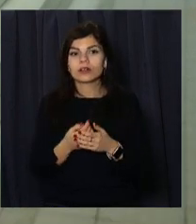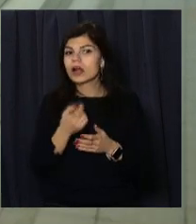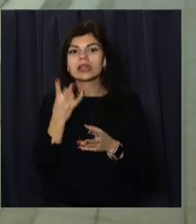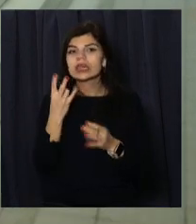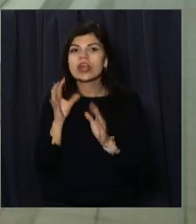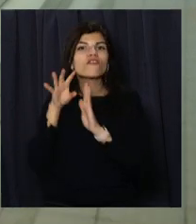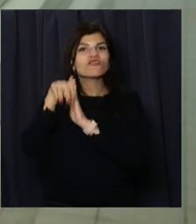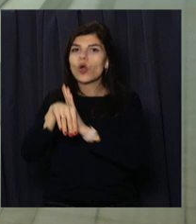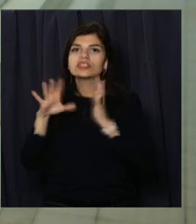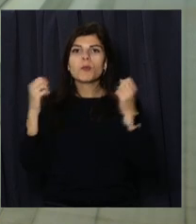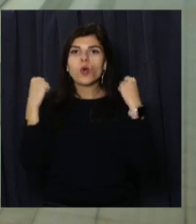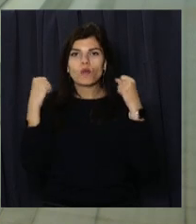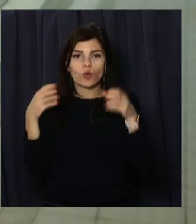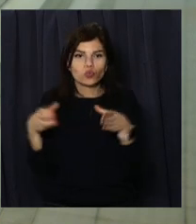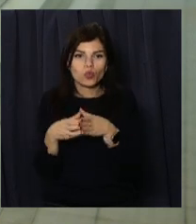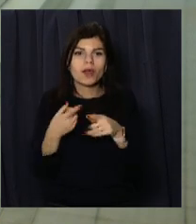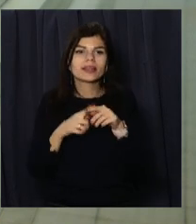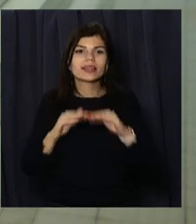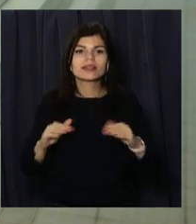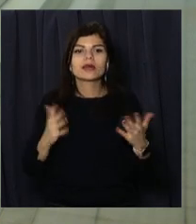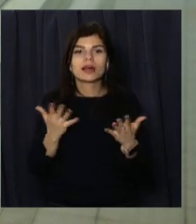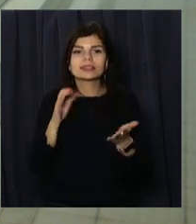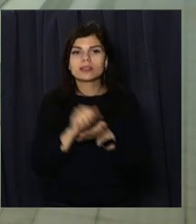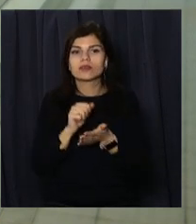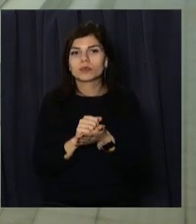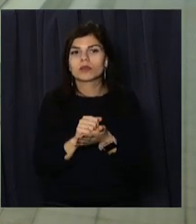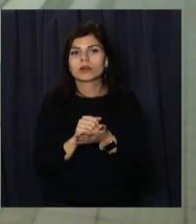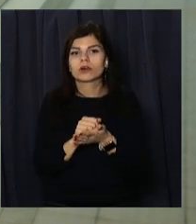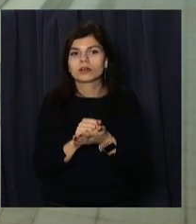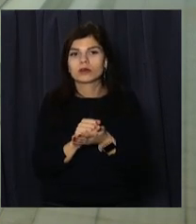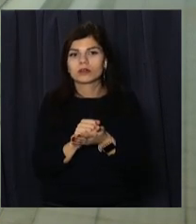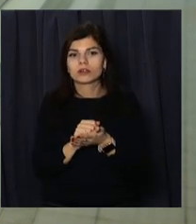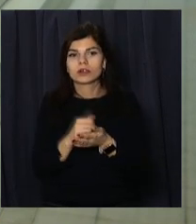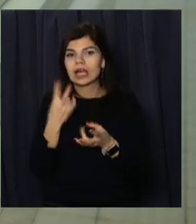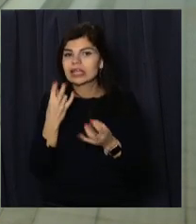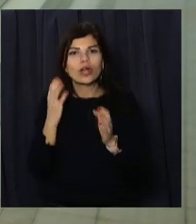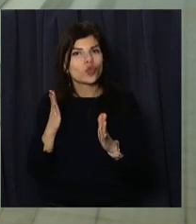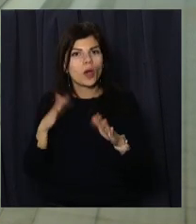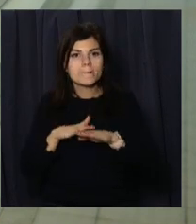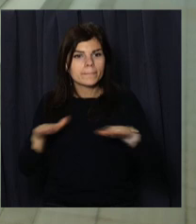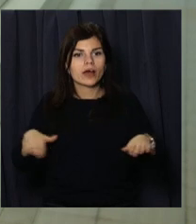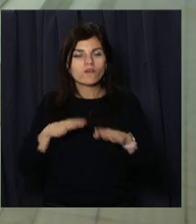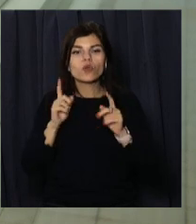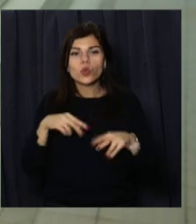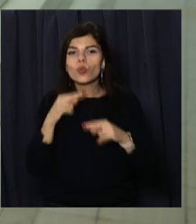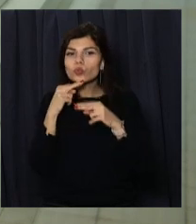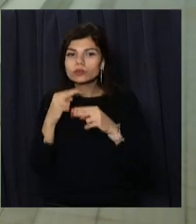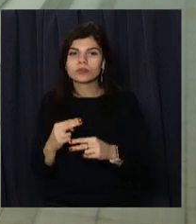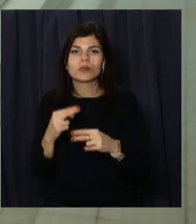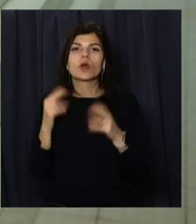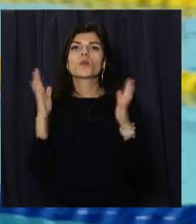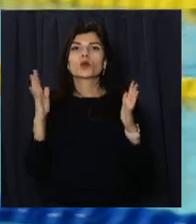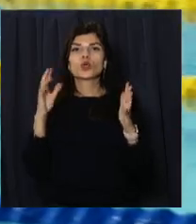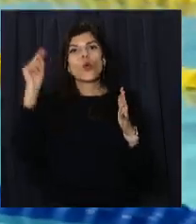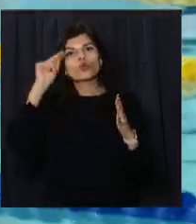спортивные группы. Это в основном дети, которые занимаются не только плаванием, но уделяют внимание большое